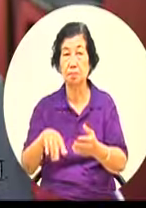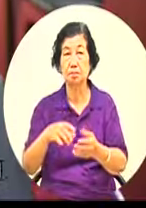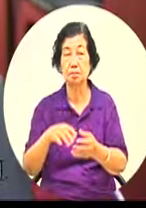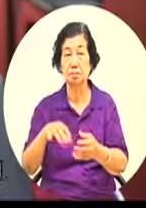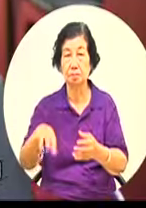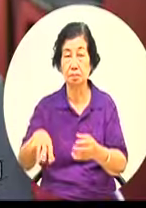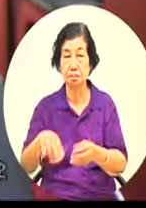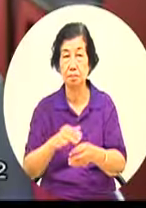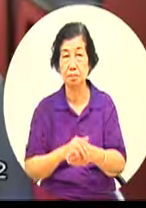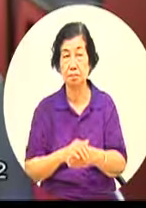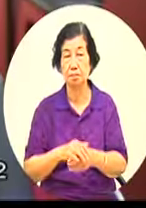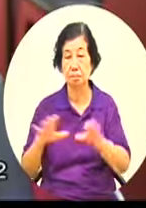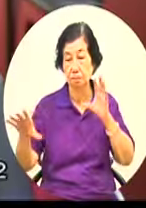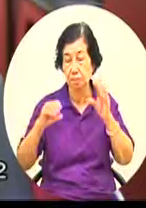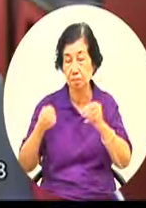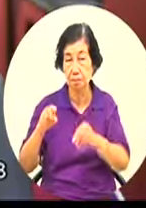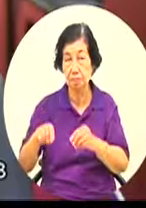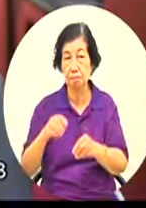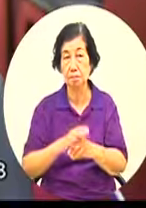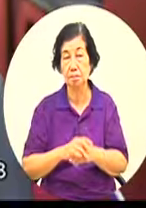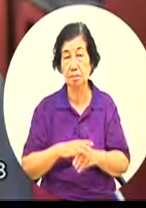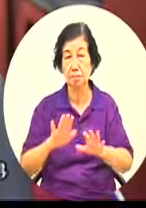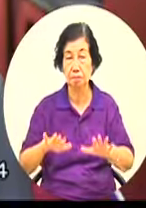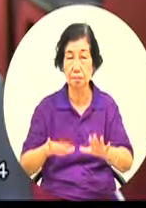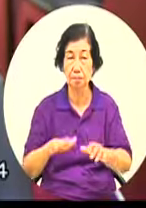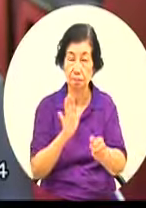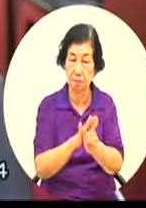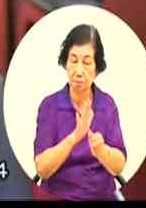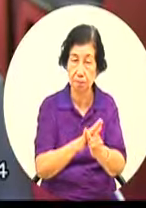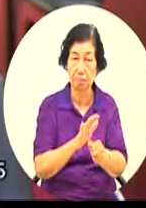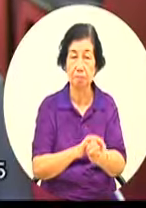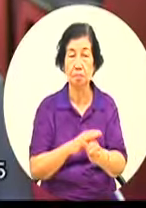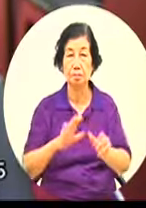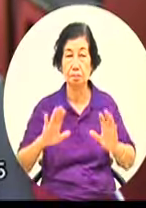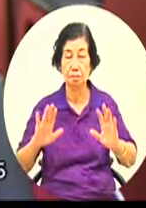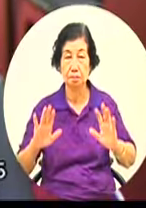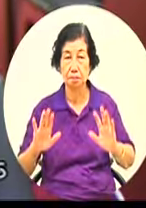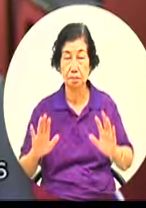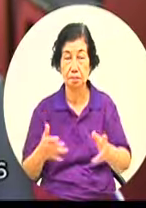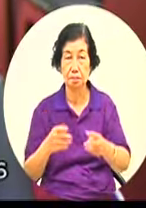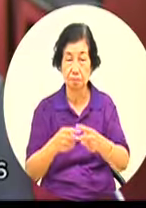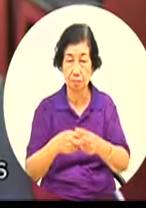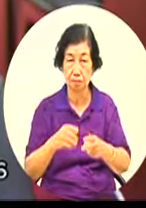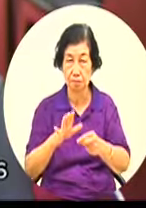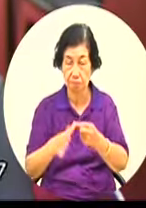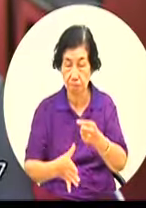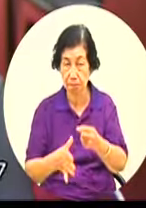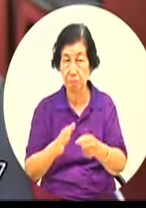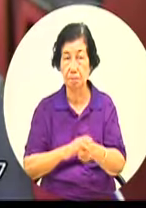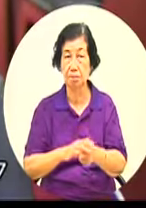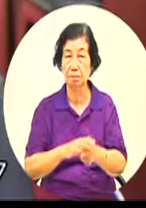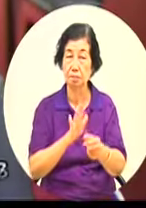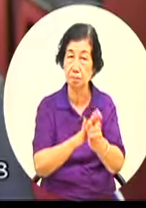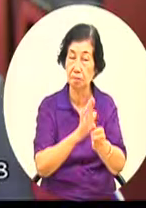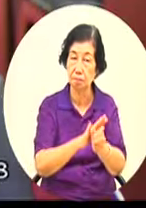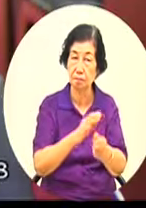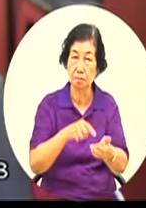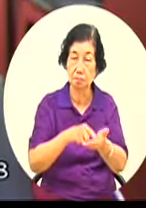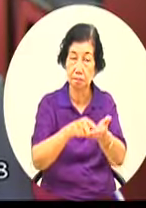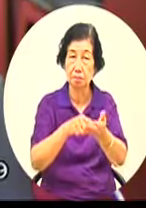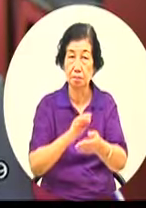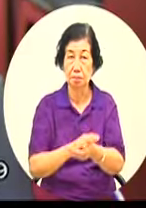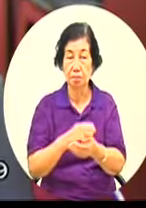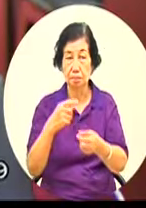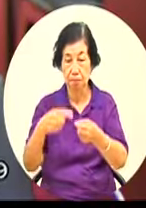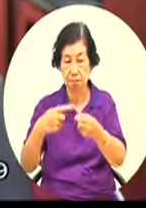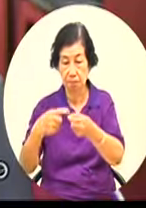替各个学校，不管是国小也好，国中也好，请命哦。我记得我们每一年的预算里